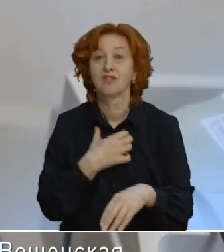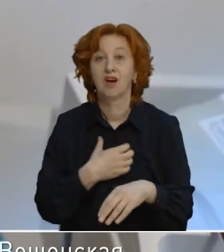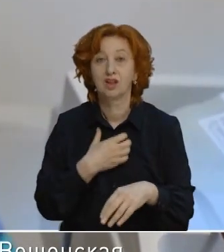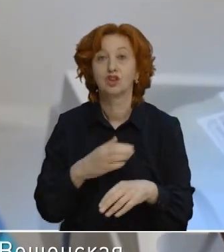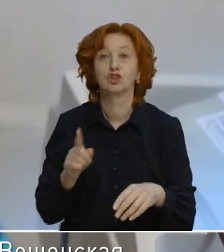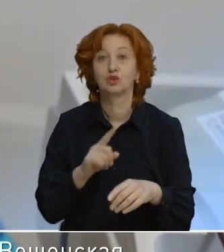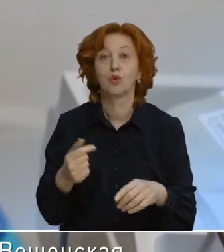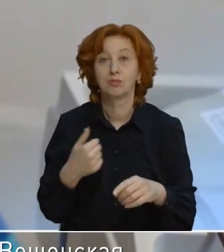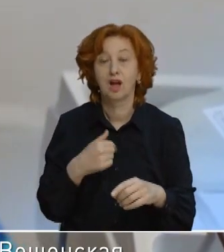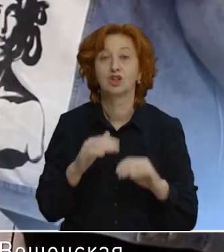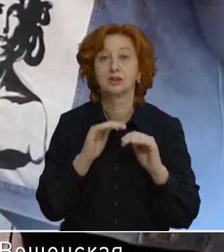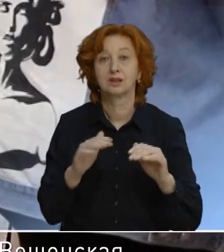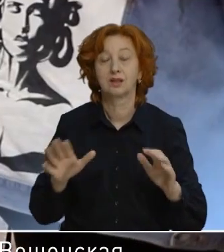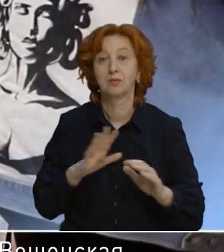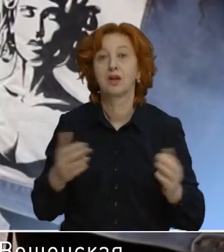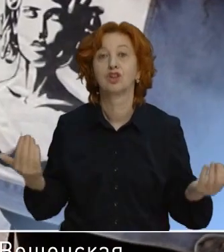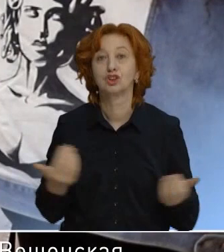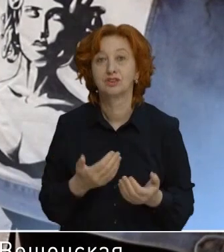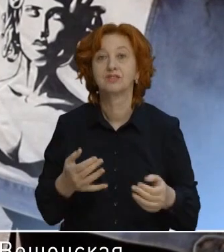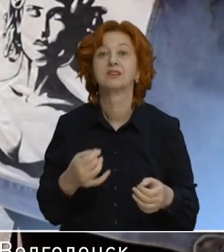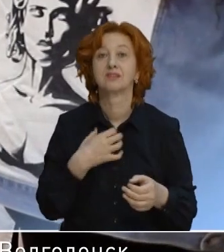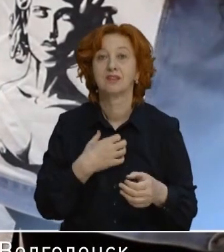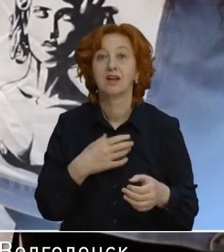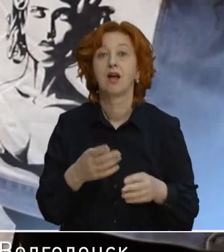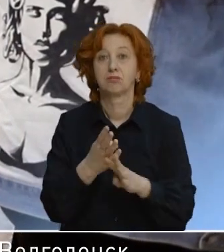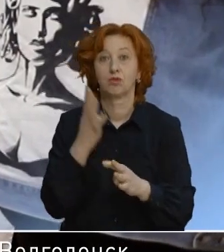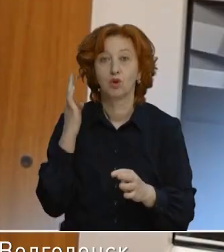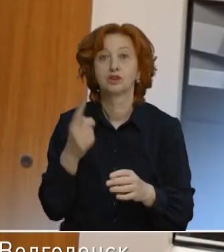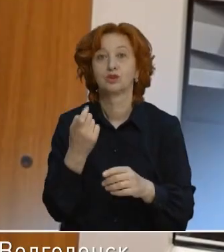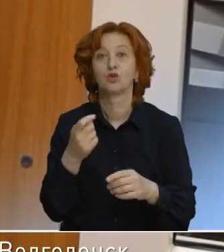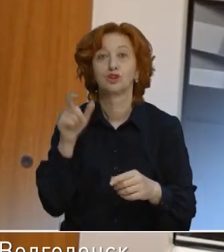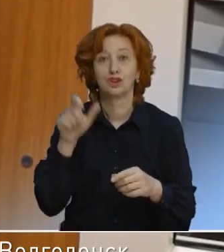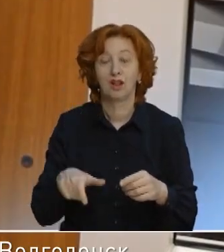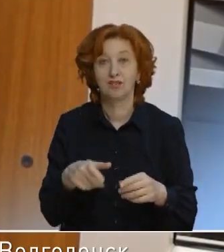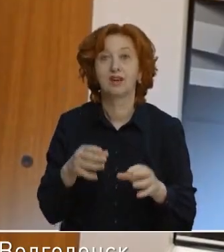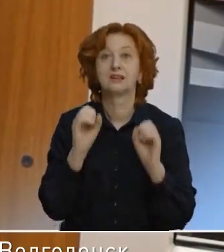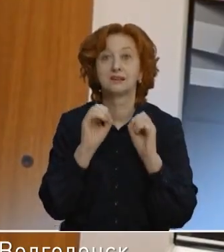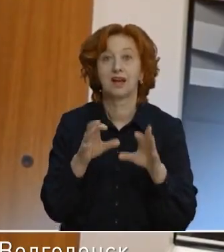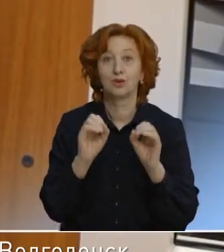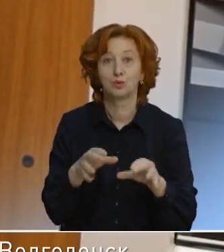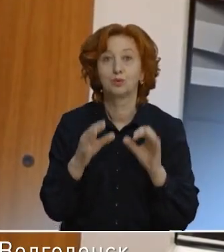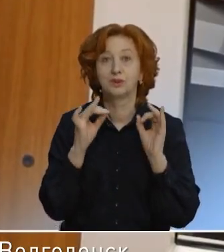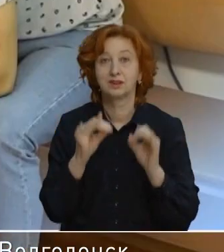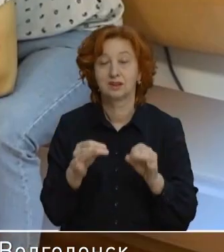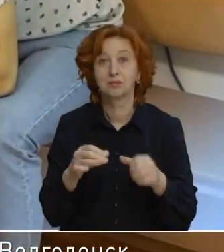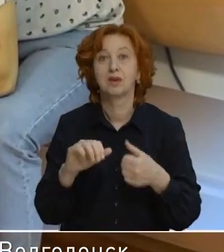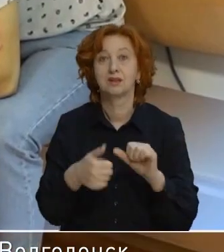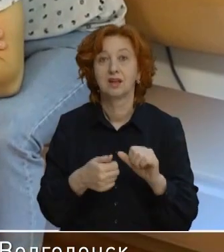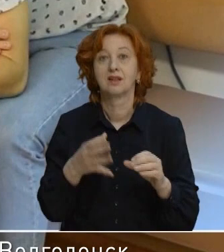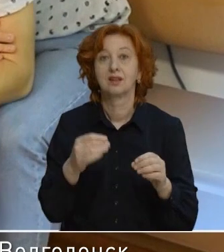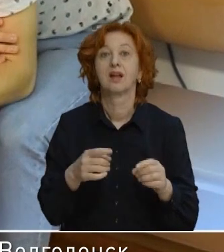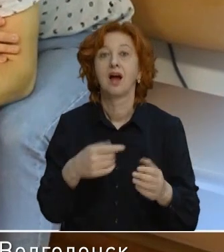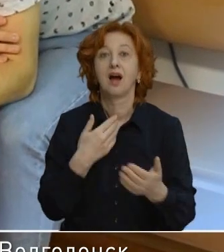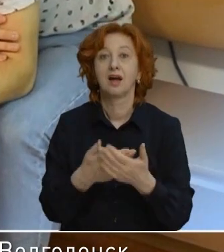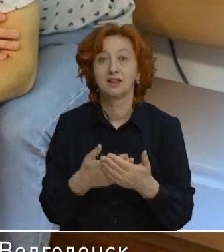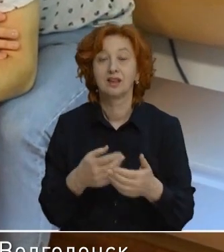наши дети были здоровы и живы. Ежедневно более 100 человек посещают станцию переливания крови с целью спасти чью-то жизнь. Перед тем, как